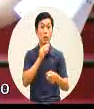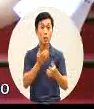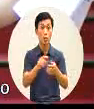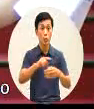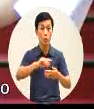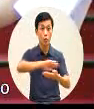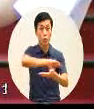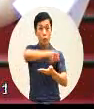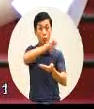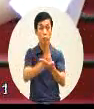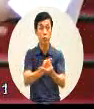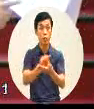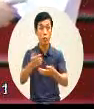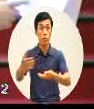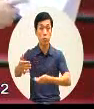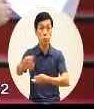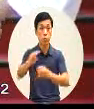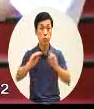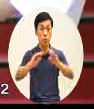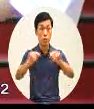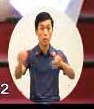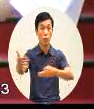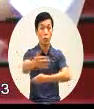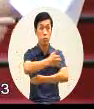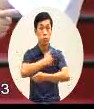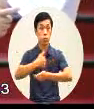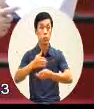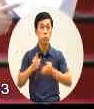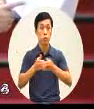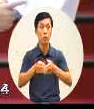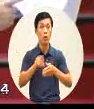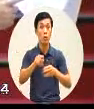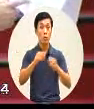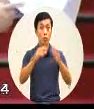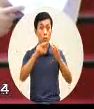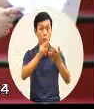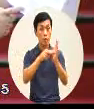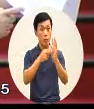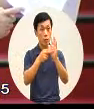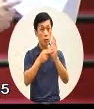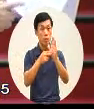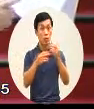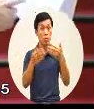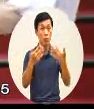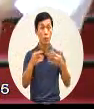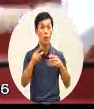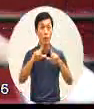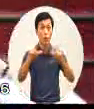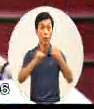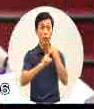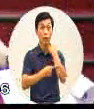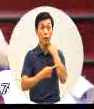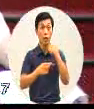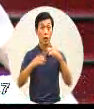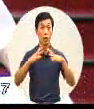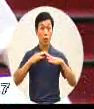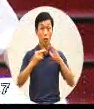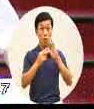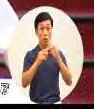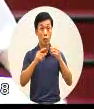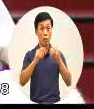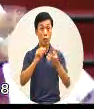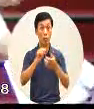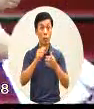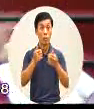收啊，一下就做清楚啊，大法官会议里面就解释啊，不能全面征收啊，补偿